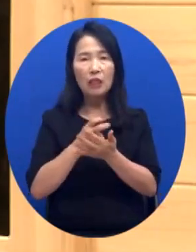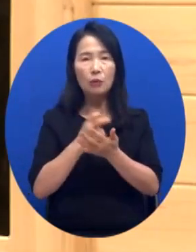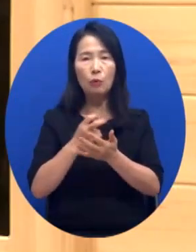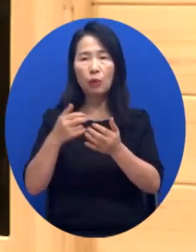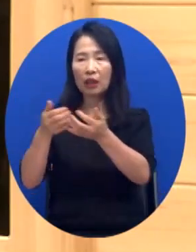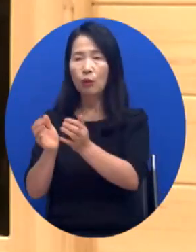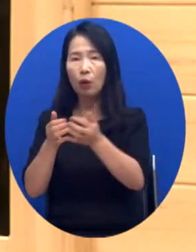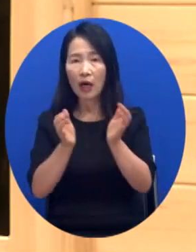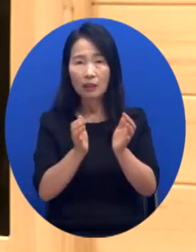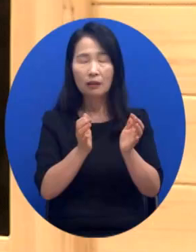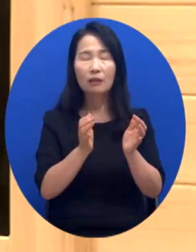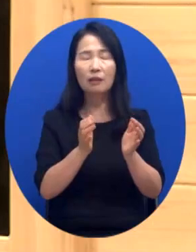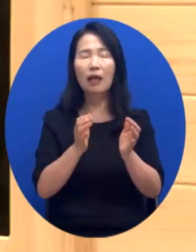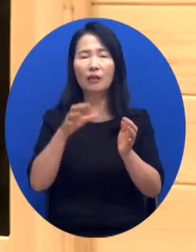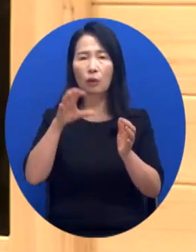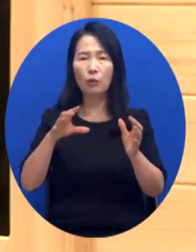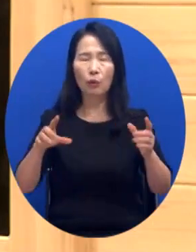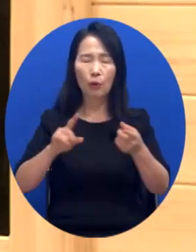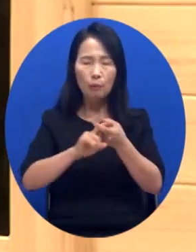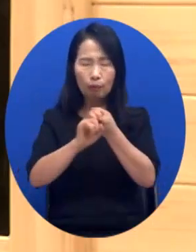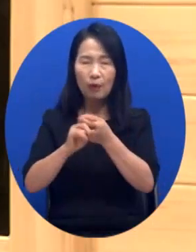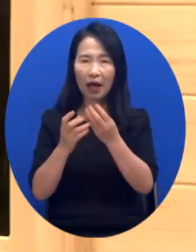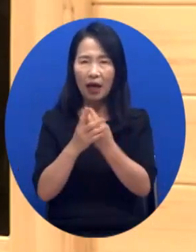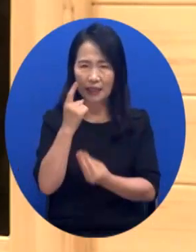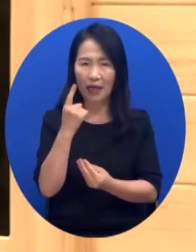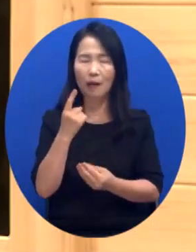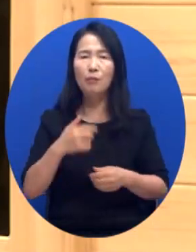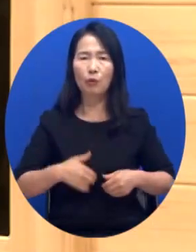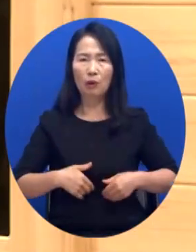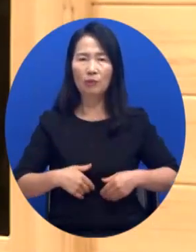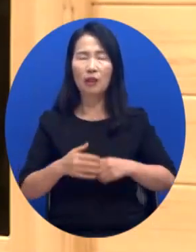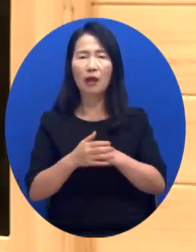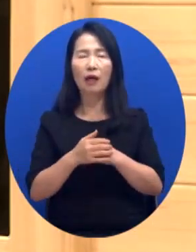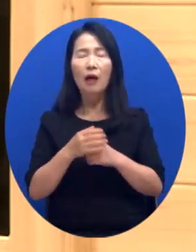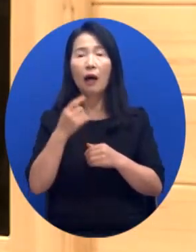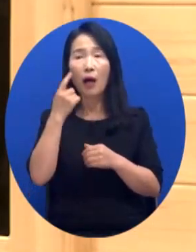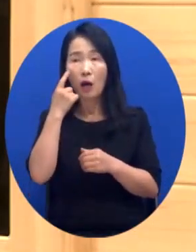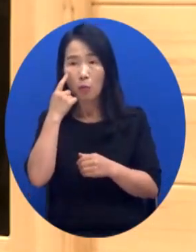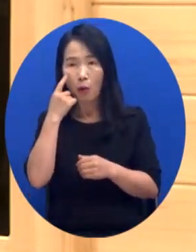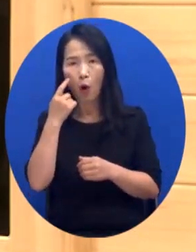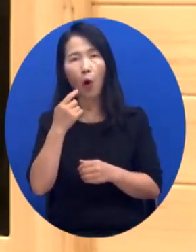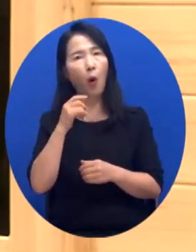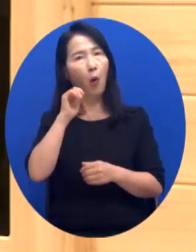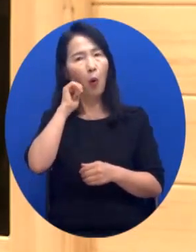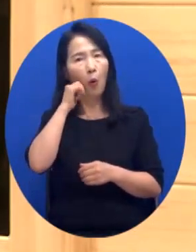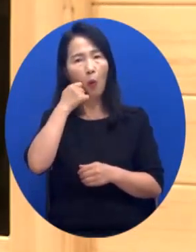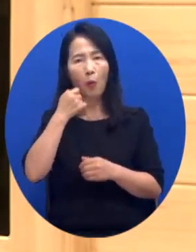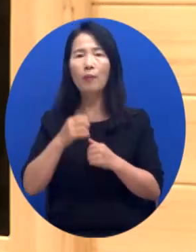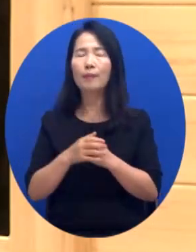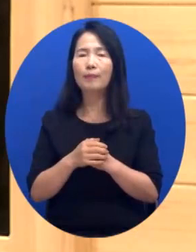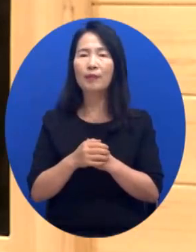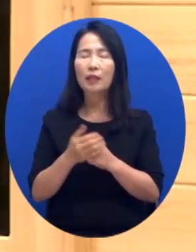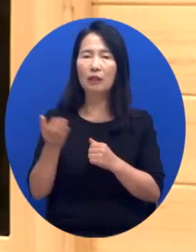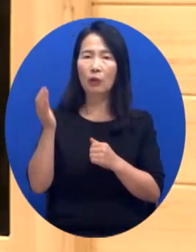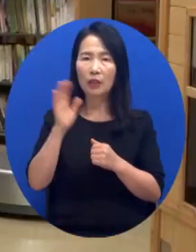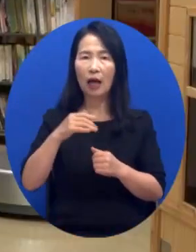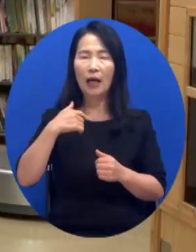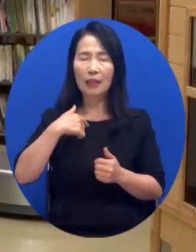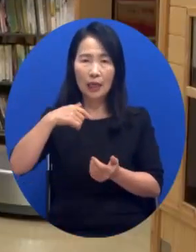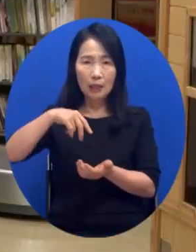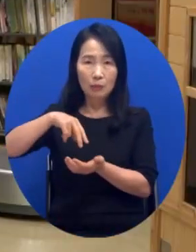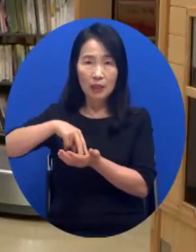연합기관이 하나가 돼야죠. 그거 실제로 해보려고 하니까 이 보통이 아닙니다. 그러나 내